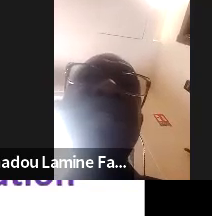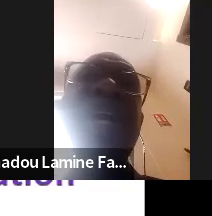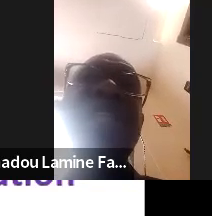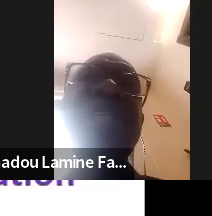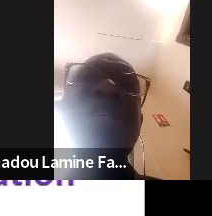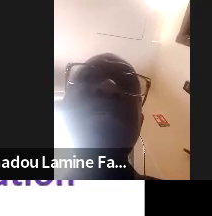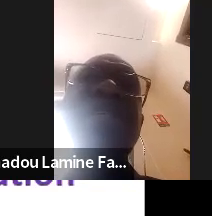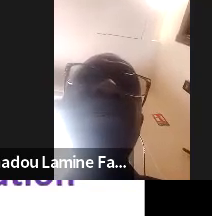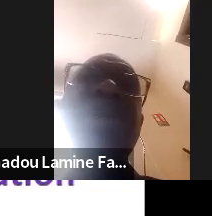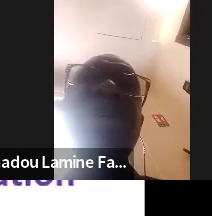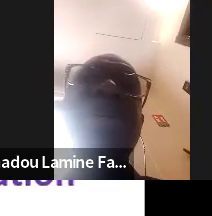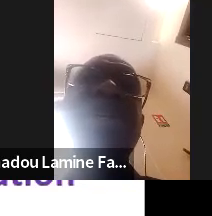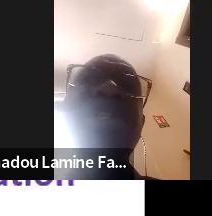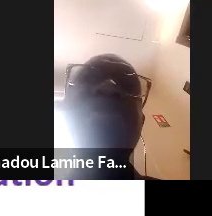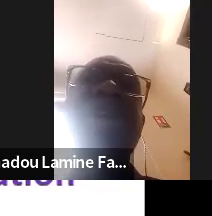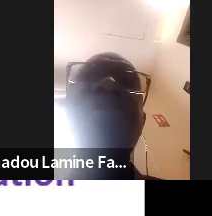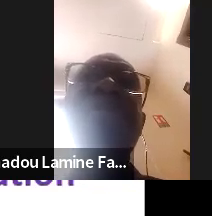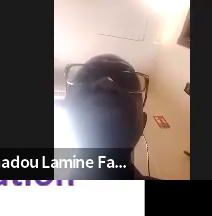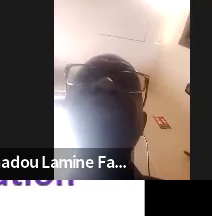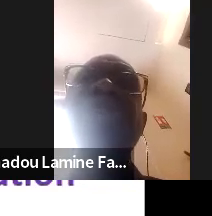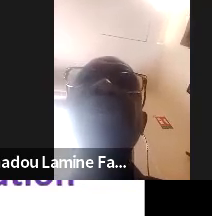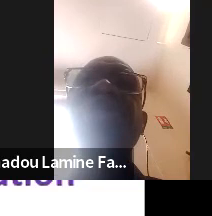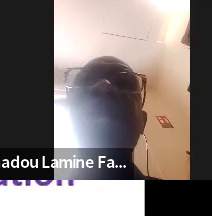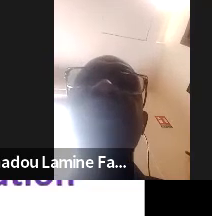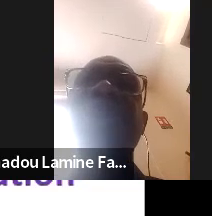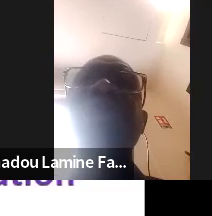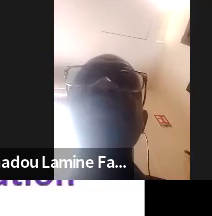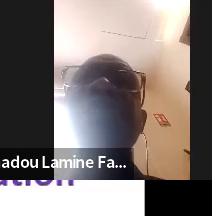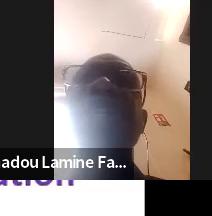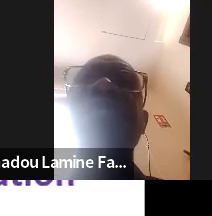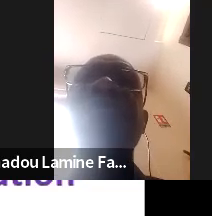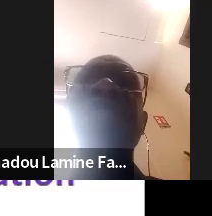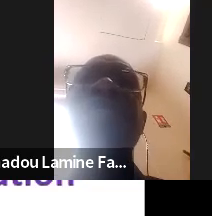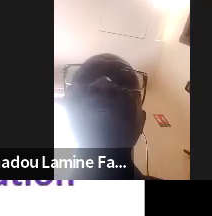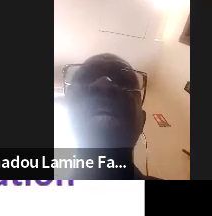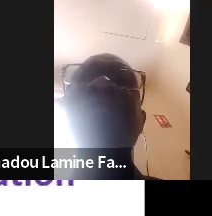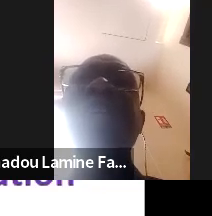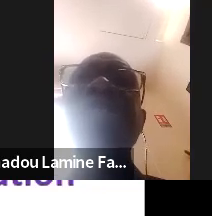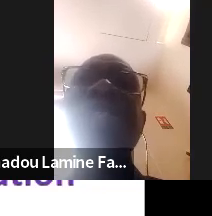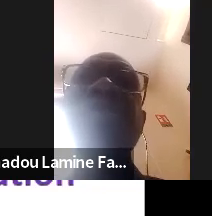le renforcer donc, dans le cadre d'un programme ambitieux sur la période